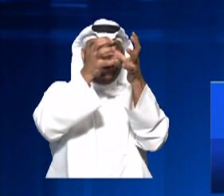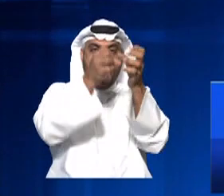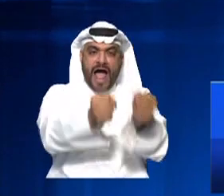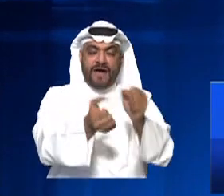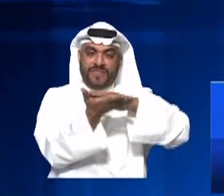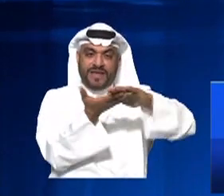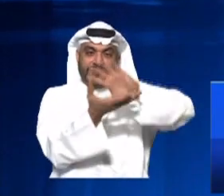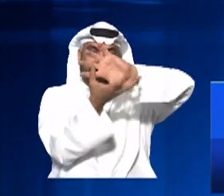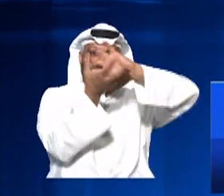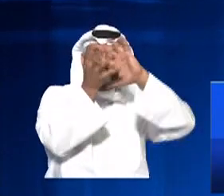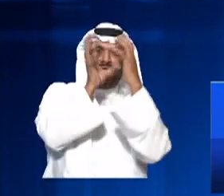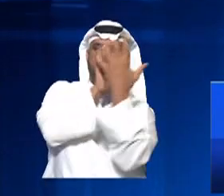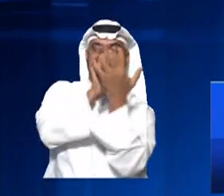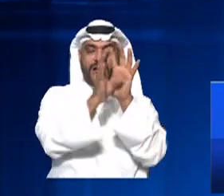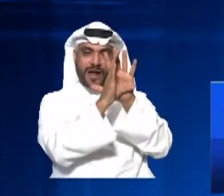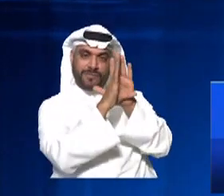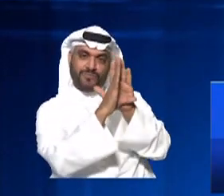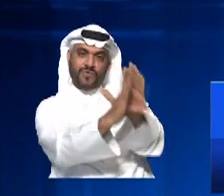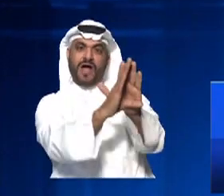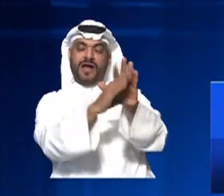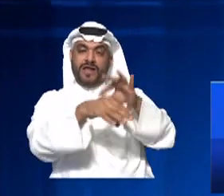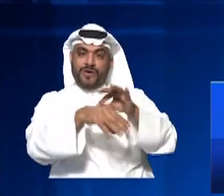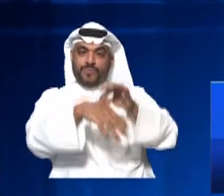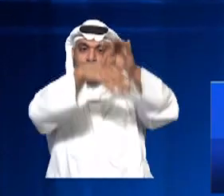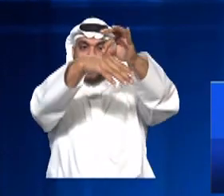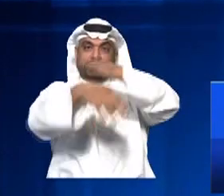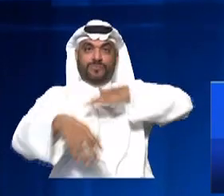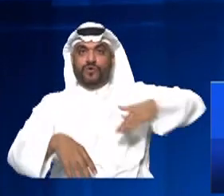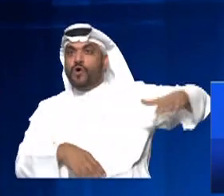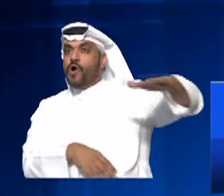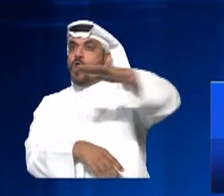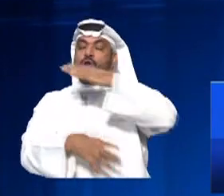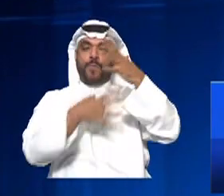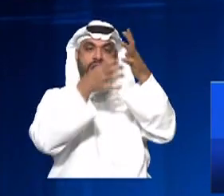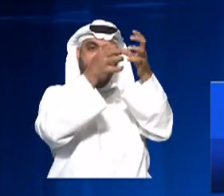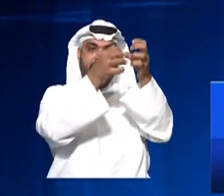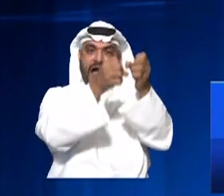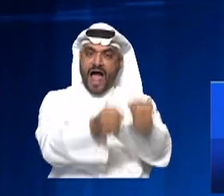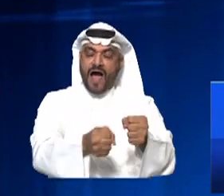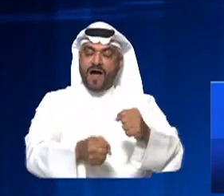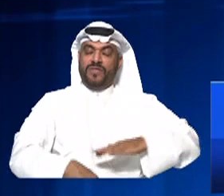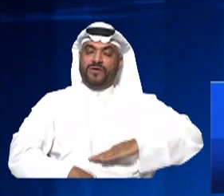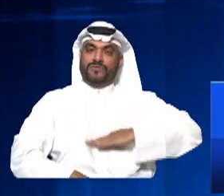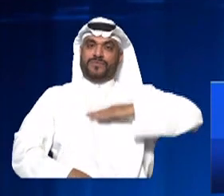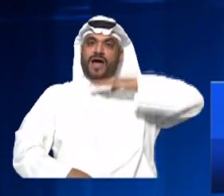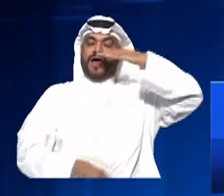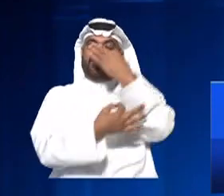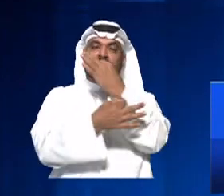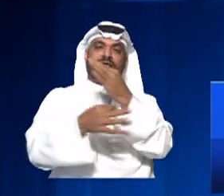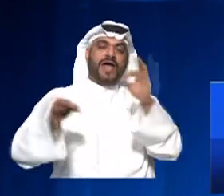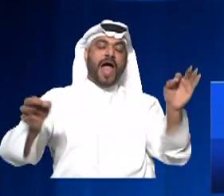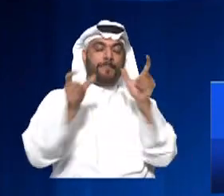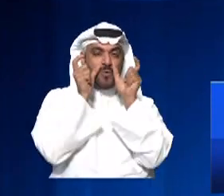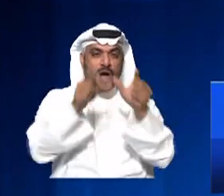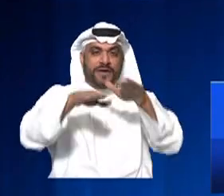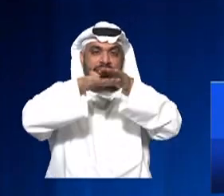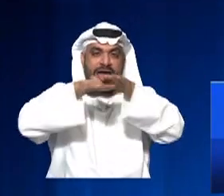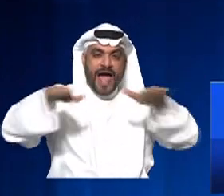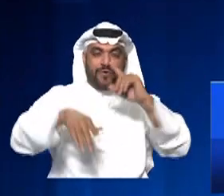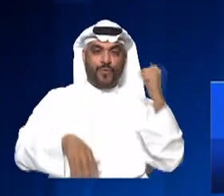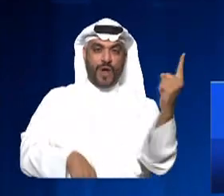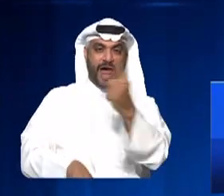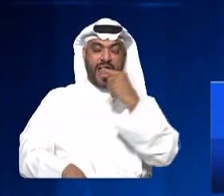إليها جميع الدول المشاركة من أجل حياة أفضل وأكثر استدامة وأمنا لشعوب